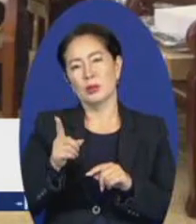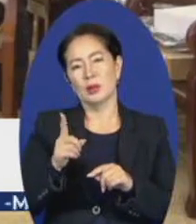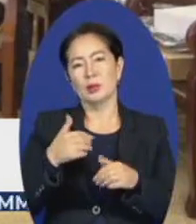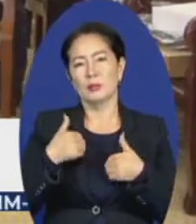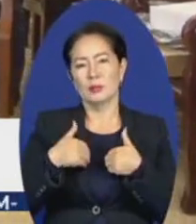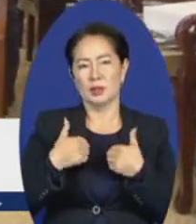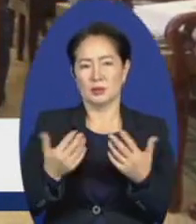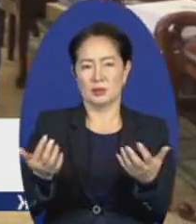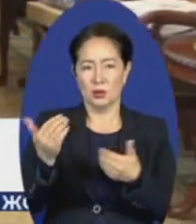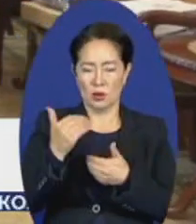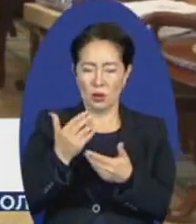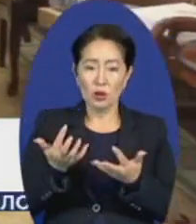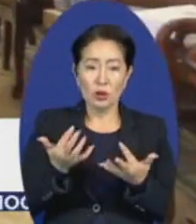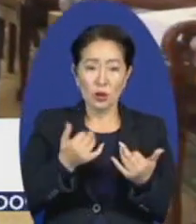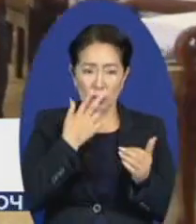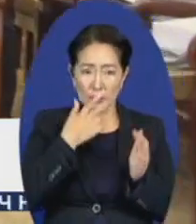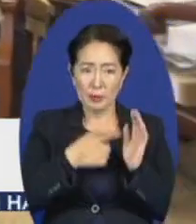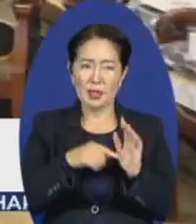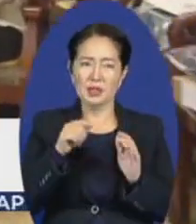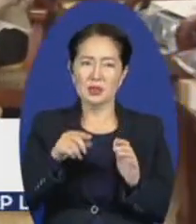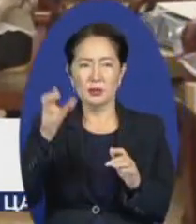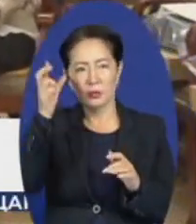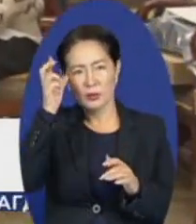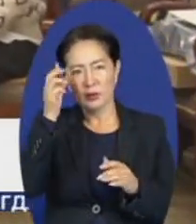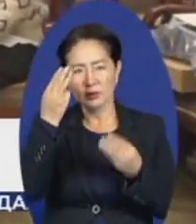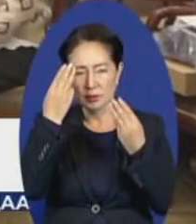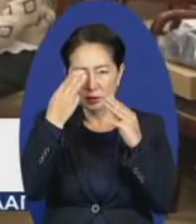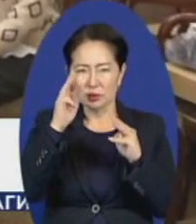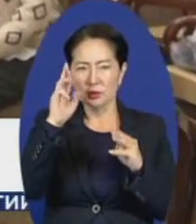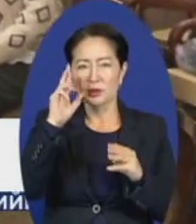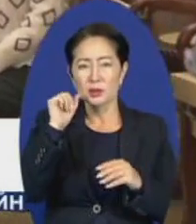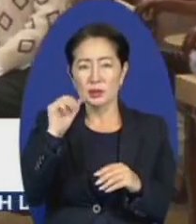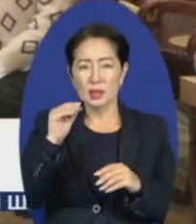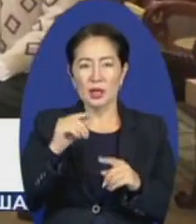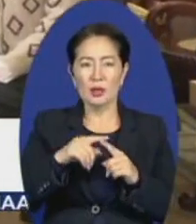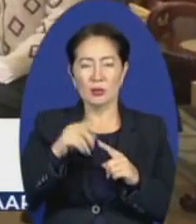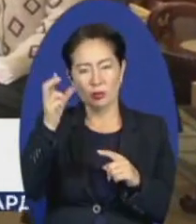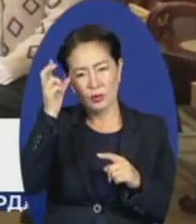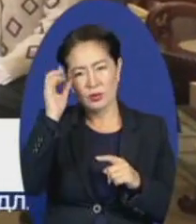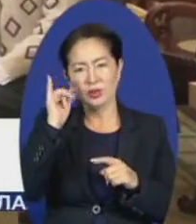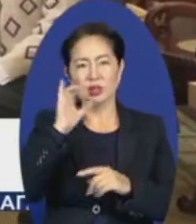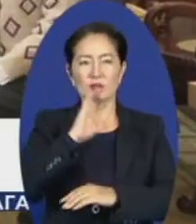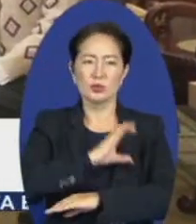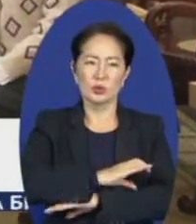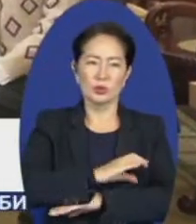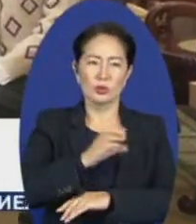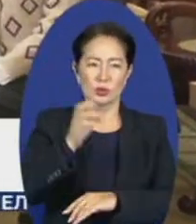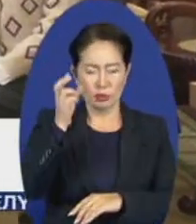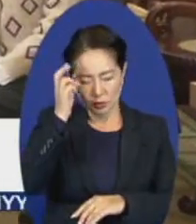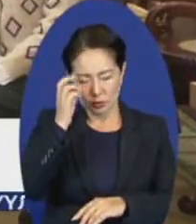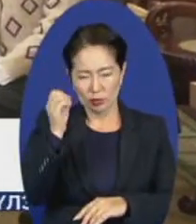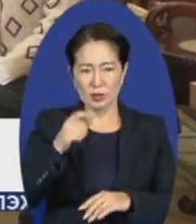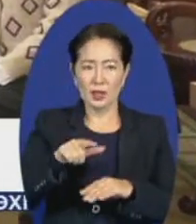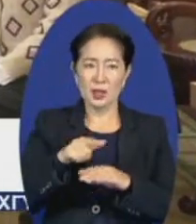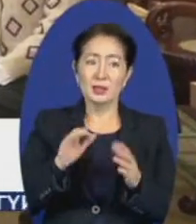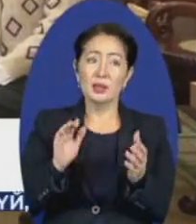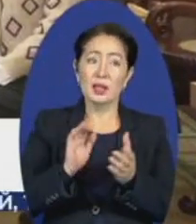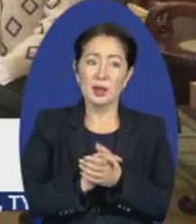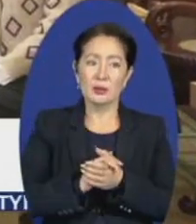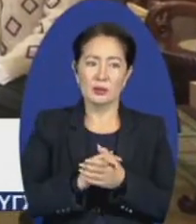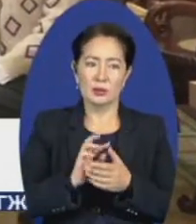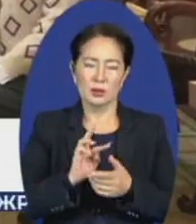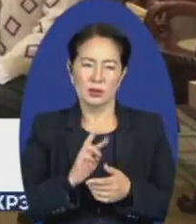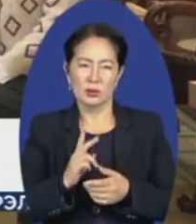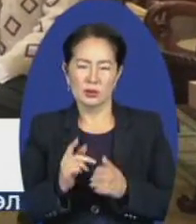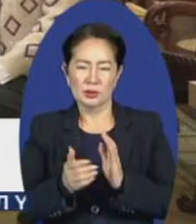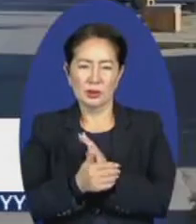1,000 гаруй багшийн оронтой байгаа юм а. Тиймээс боловсрол шинжилгээ ухааны Монгол Улсын боловсролын их сургууль, боловсролын ерөнхий газартай хамтран